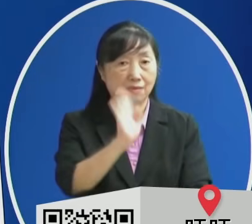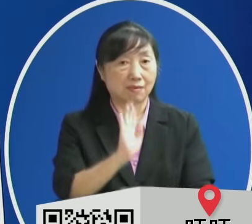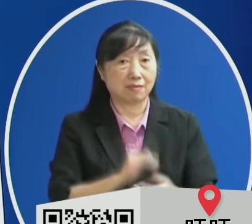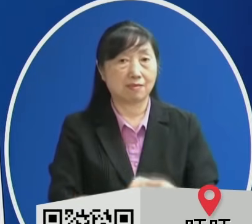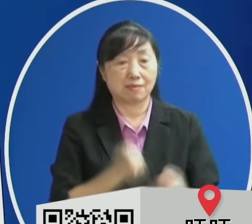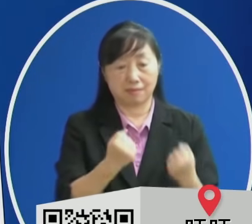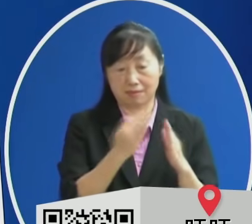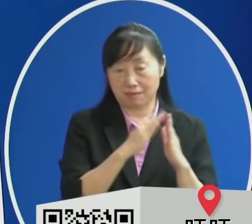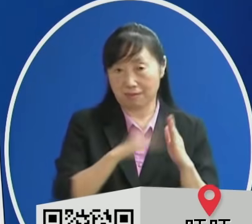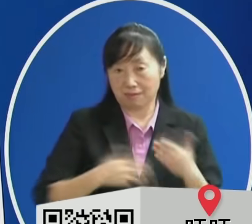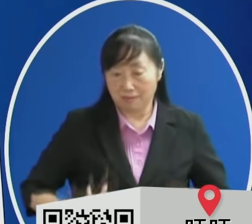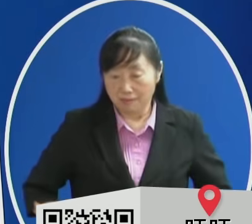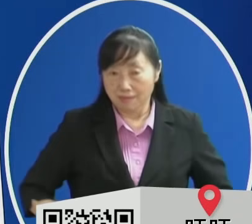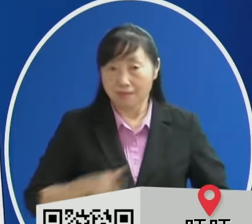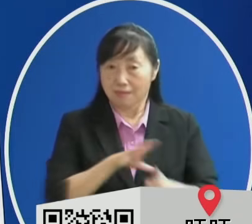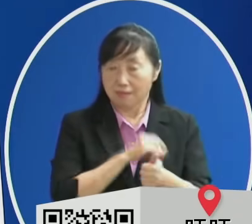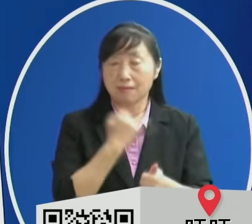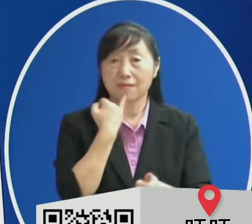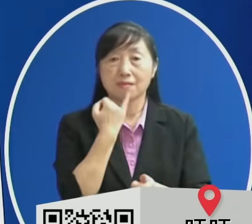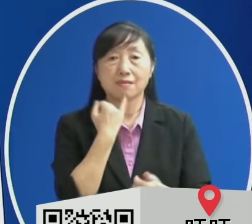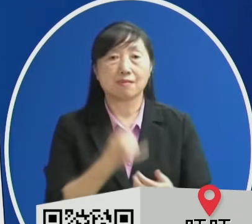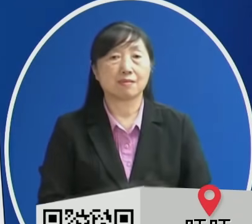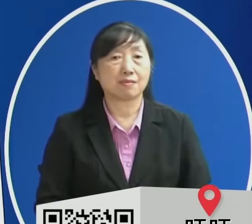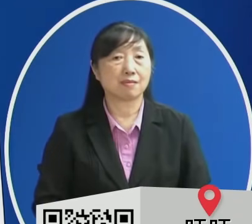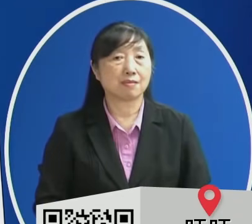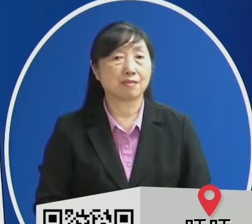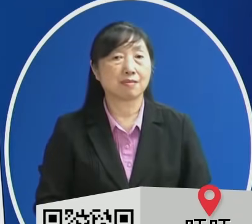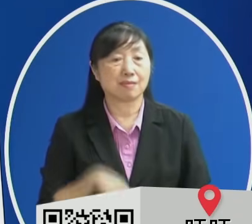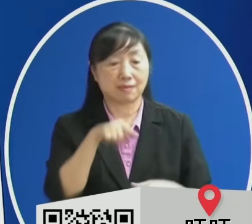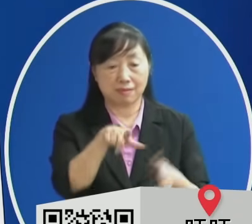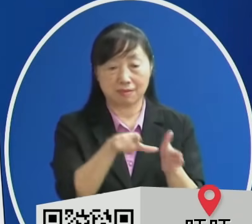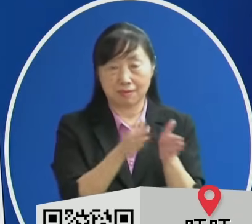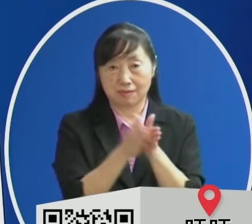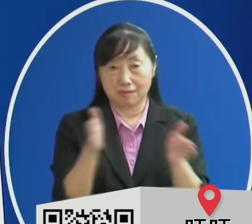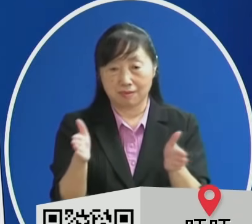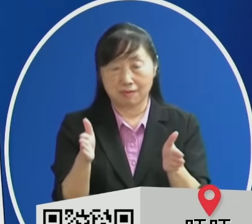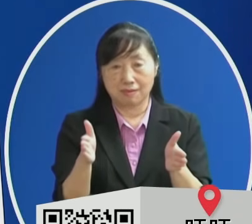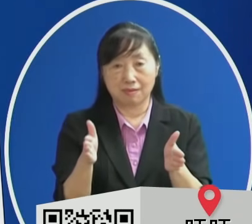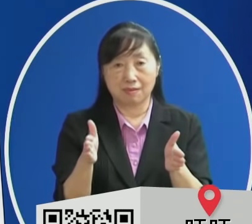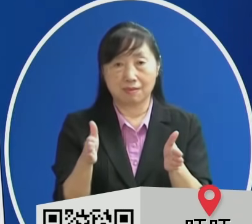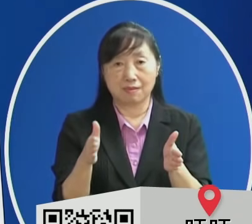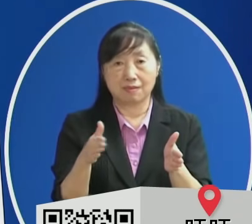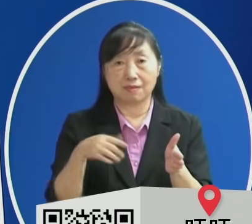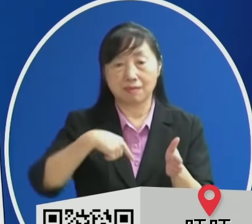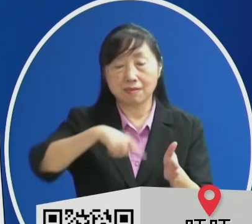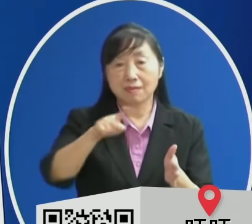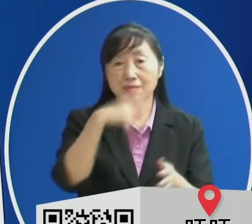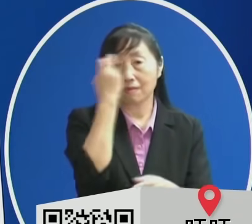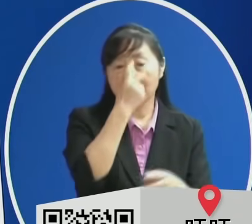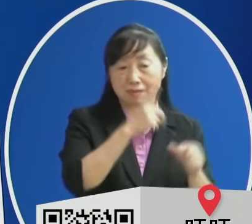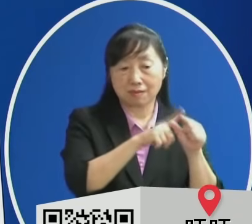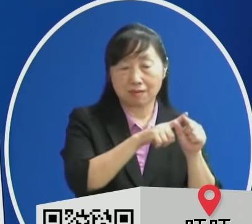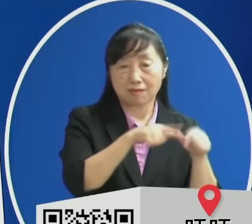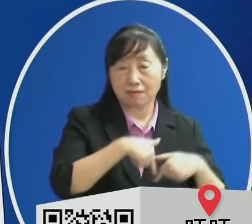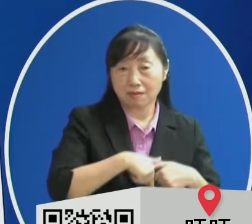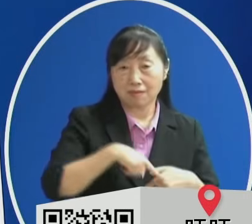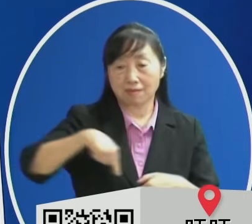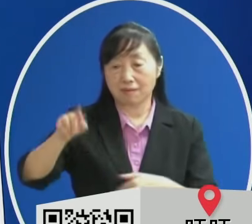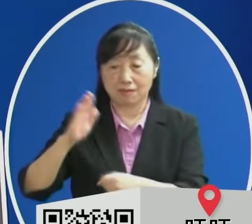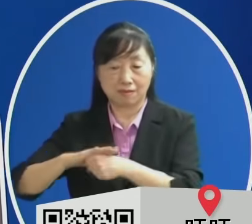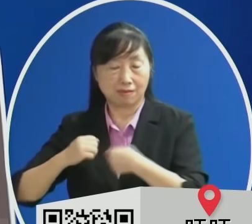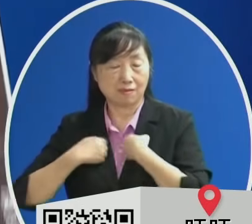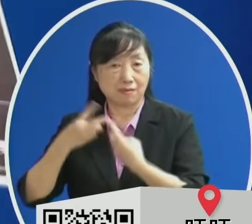家学习或休息为原则，这段时间就不到照护中心及补习班。